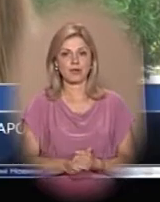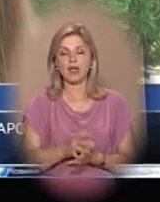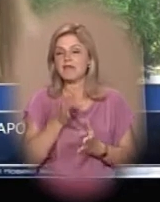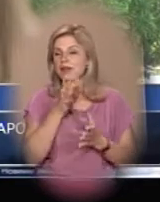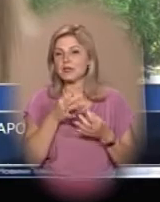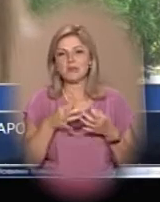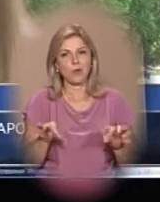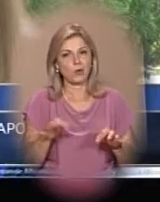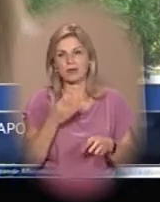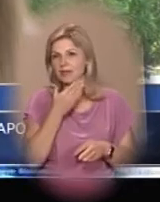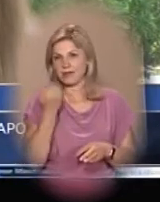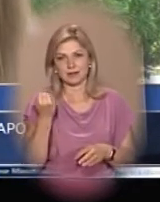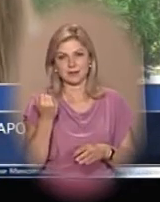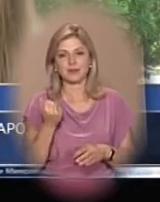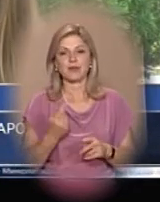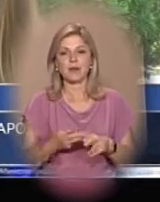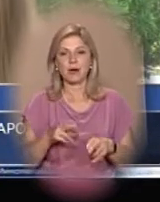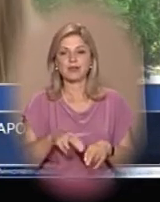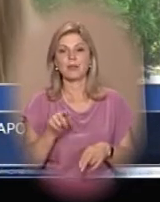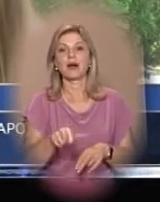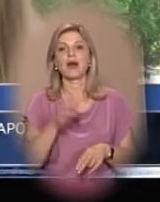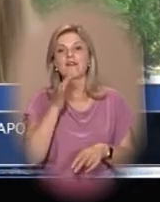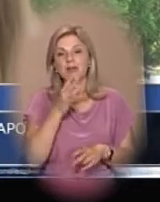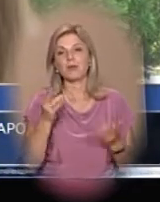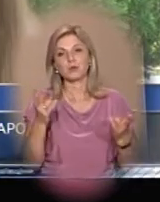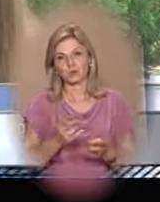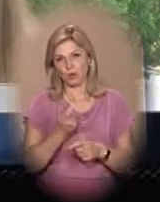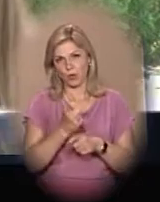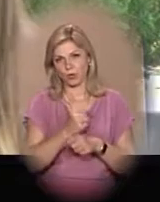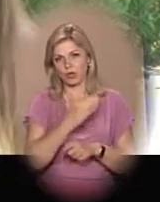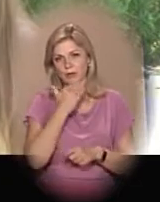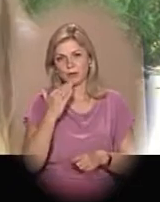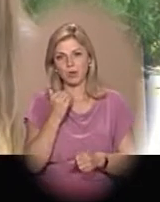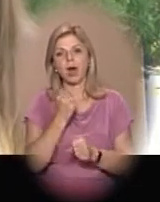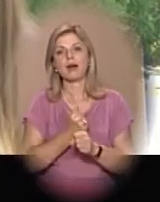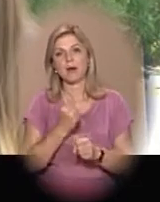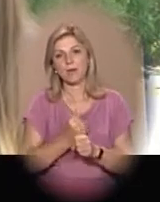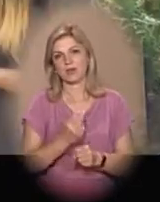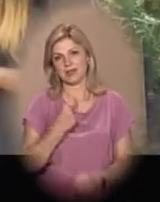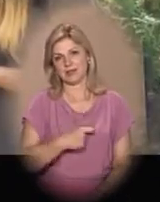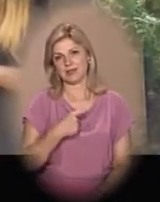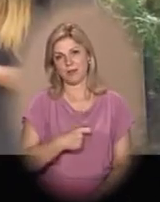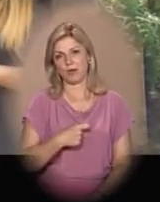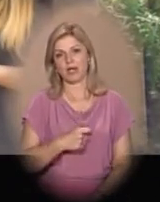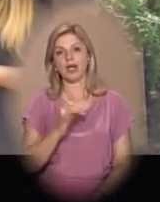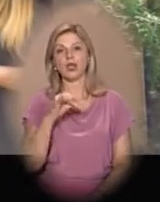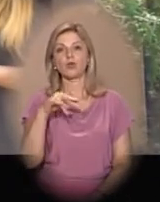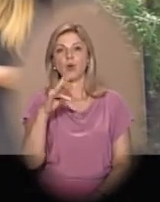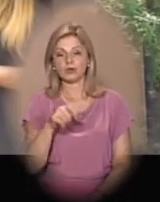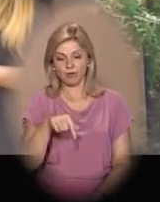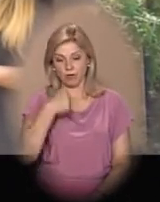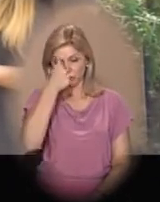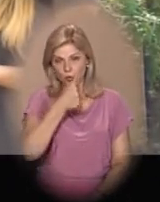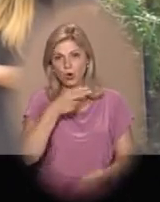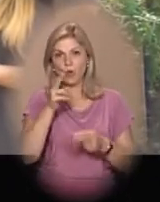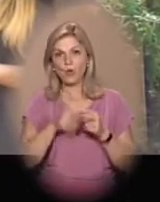нету, поэтому времени нужно очень много. Работать все время над собой. Ілона в цьому році закінчила